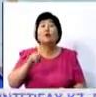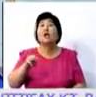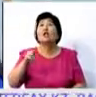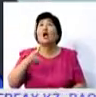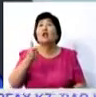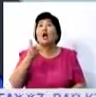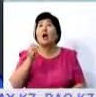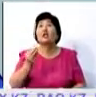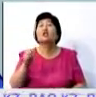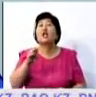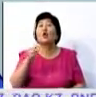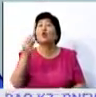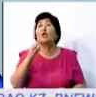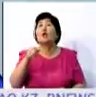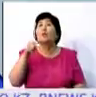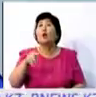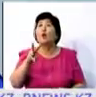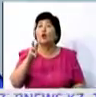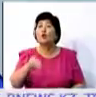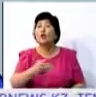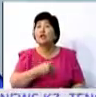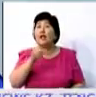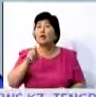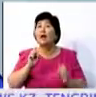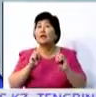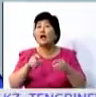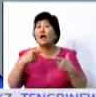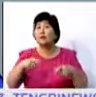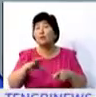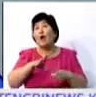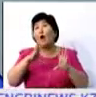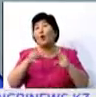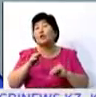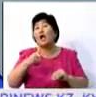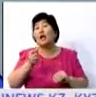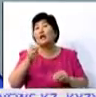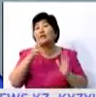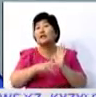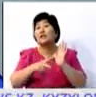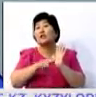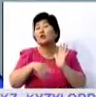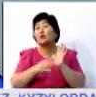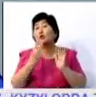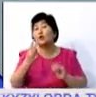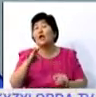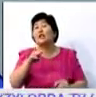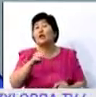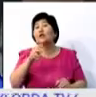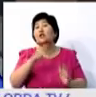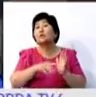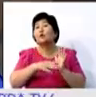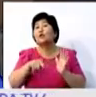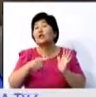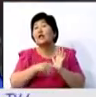Жалағаш, Жаңақорған, Шиелі аудандарынан 1300 талапкер тест тапсырды. Қорытындысымен Жалағаш 87,4, Жаңақорған